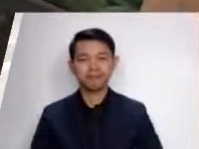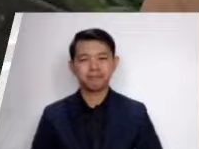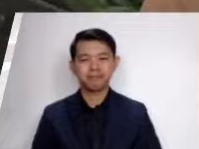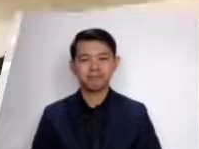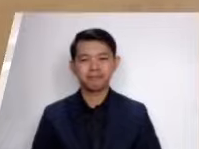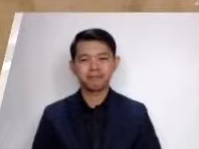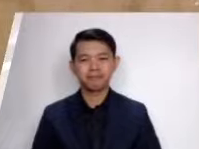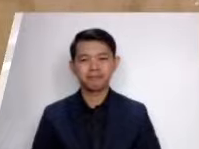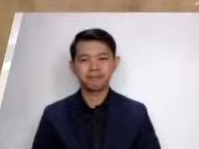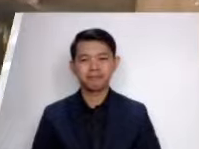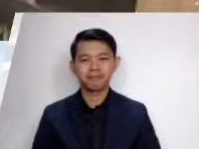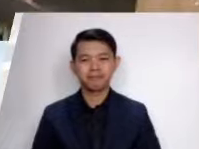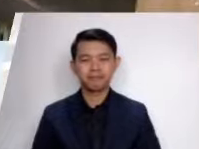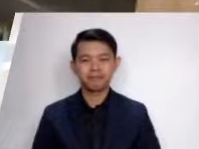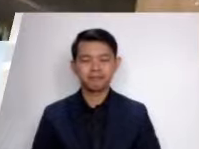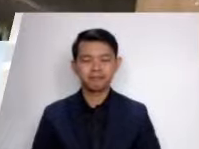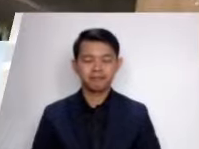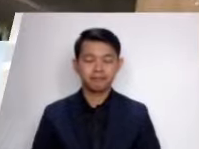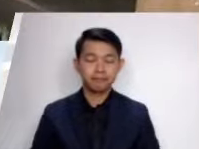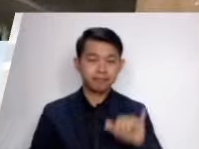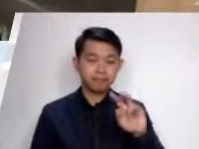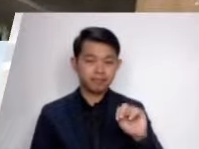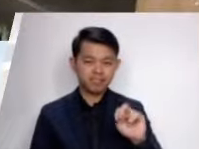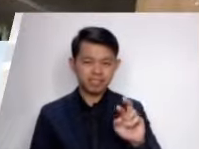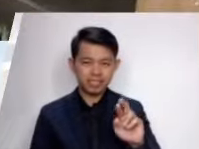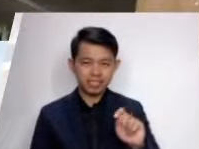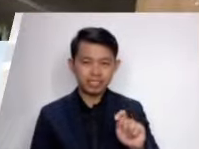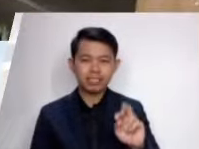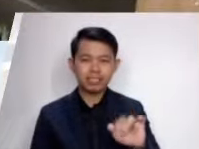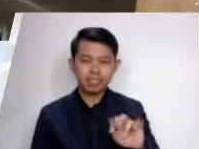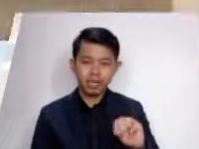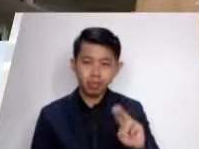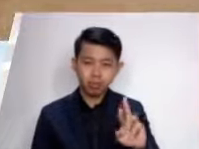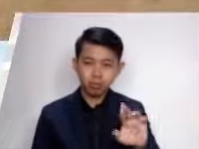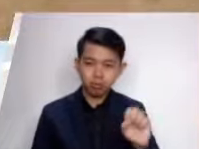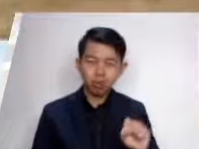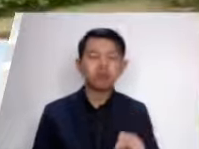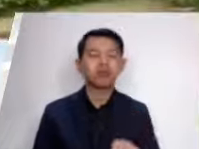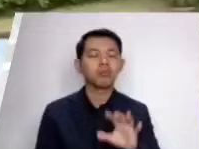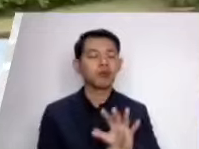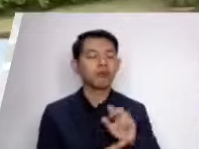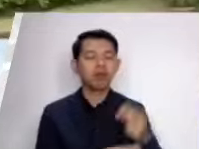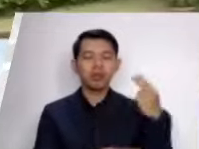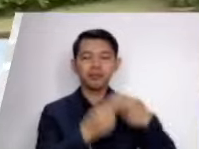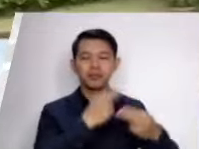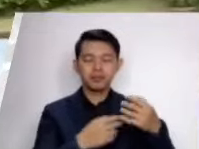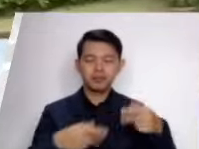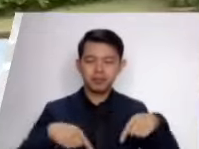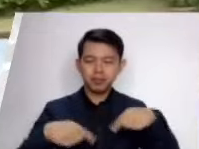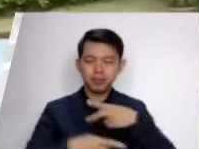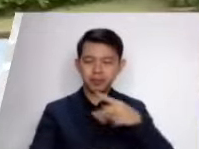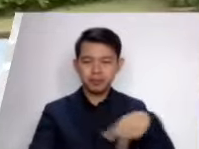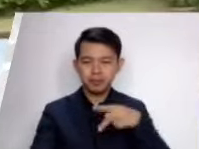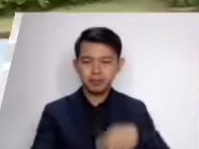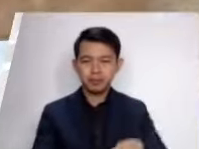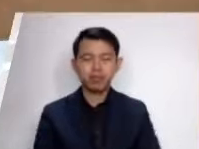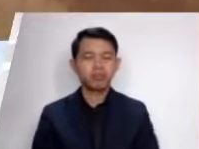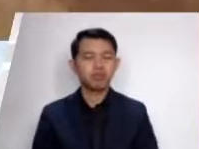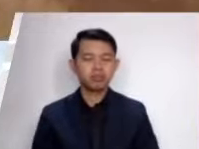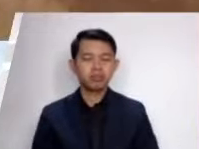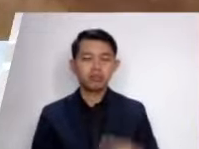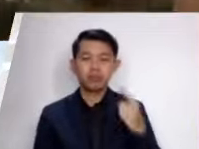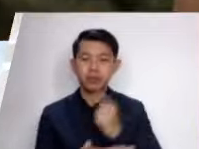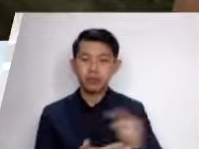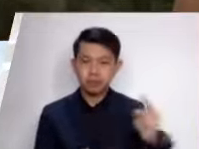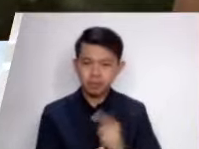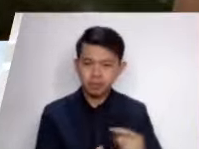Isa ang Intramuros sa mga pinakamakasaysayang lugar sa Pilipinas. Linggo-linggo, 50,000 turista ang dumarayo rito para